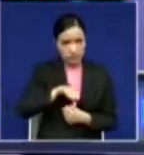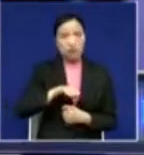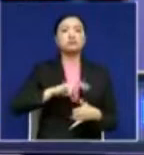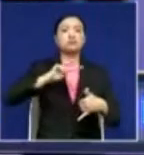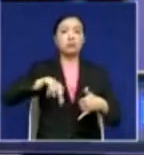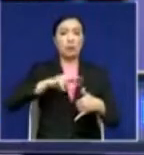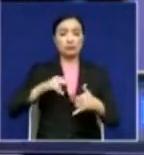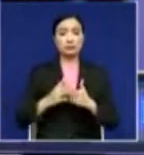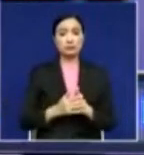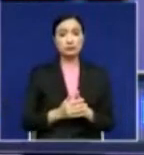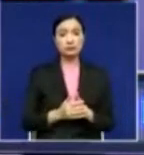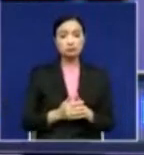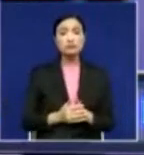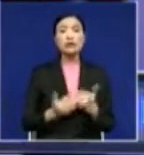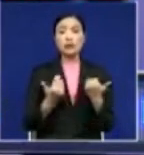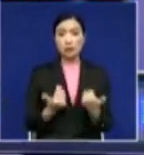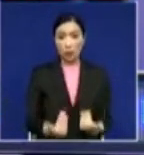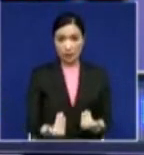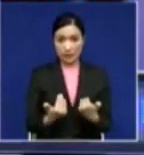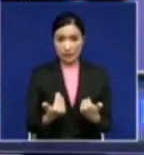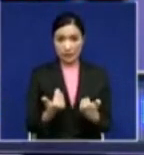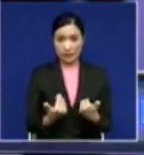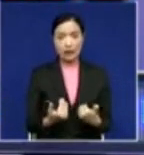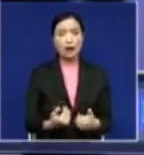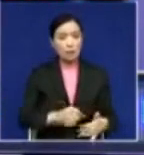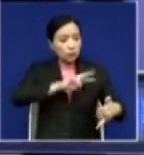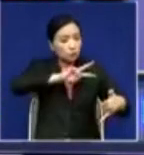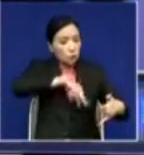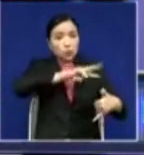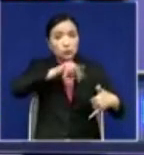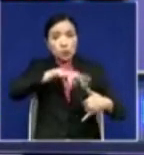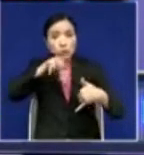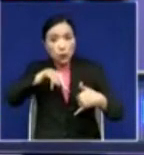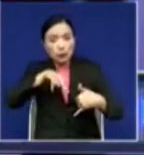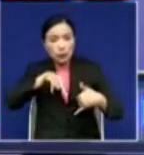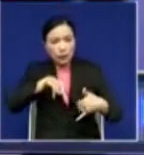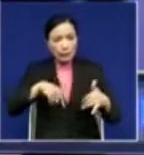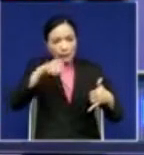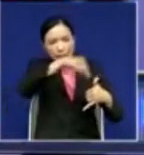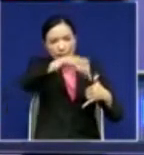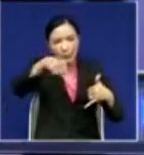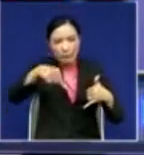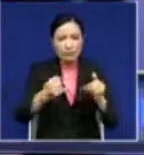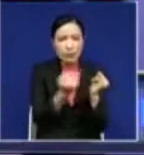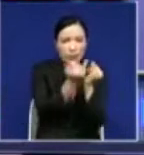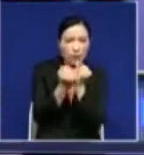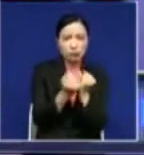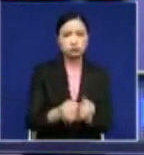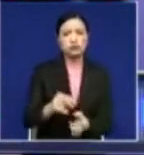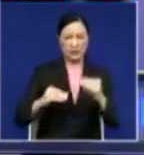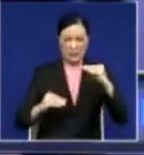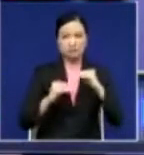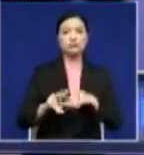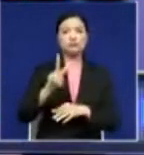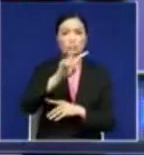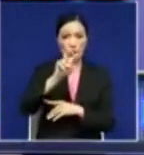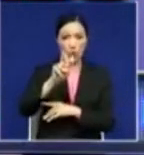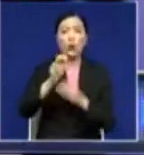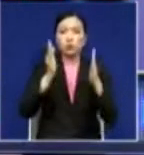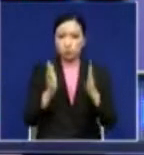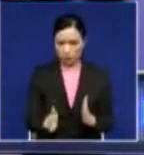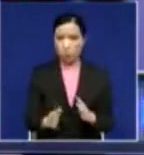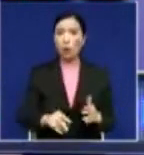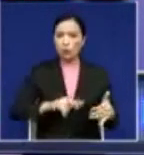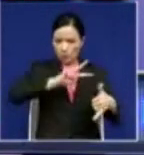จของผู้ที่สัมผัสใกล้ชิดในขณะนี้นะครับซึ่งตรวจไปแล้วทั้งหมดเนี่ยเกือบ200รายนะครับก็ยังไม่พบ